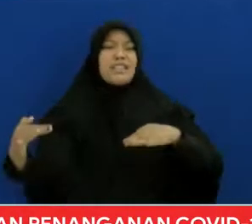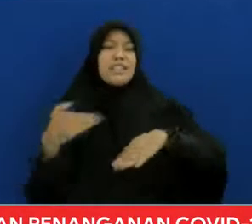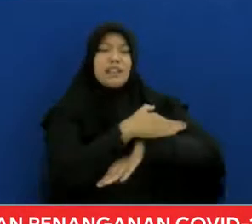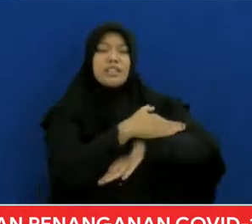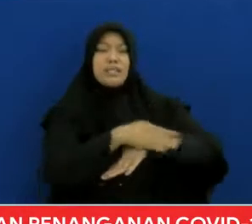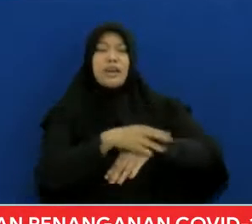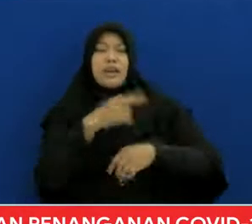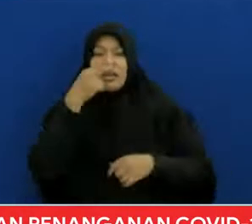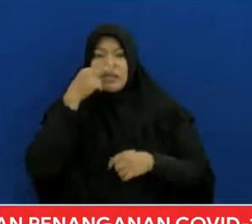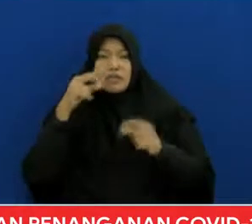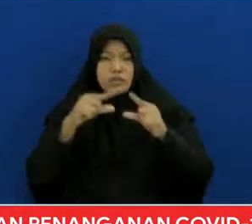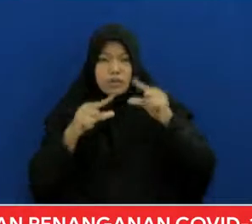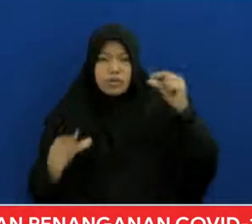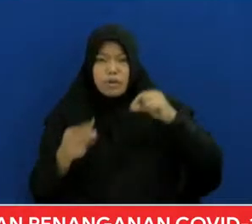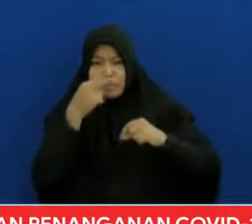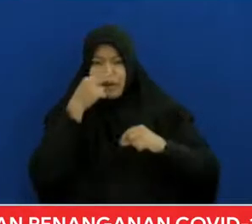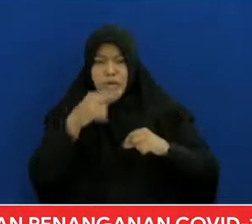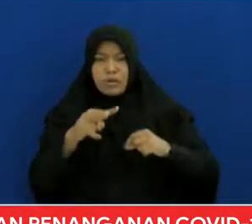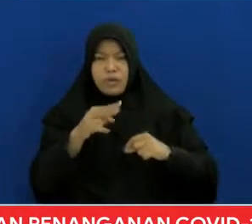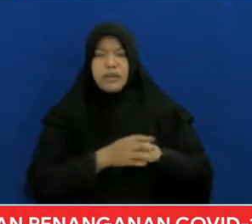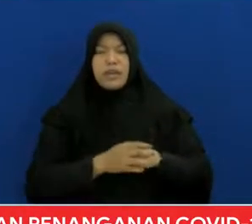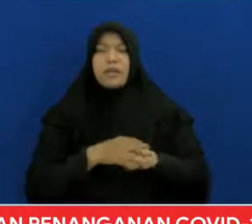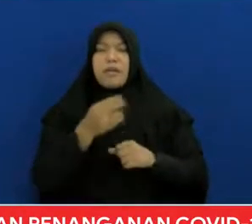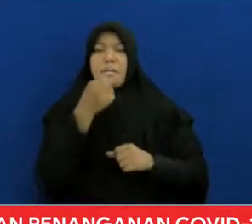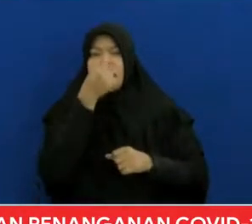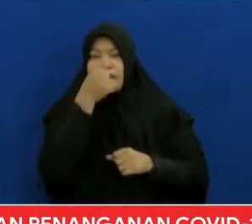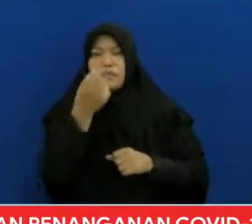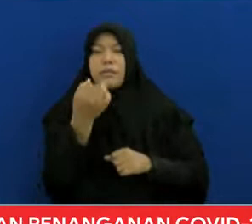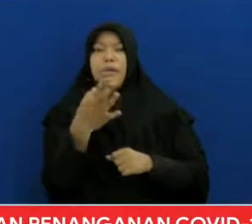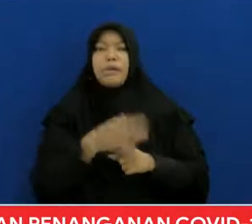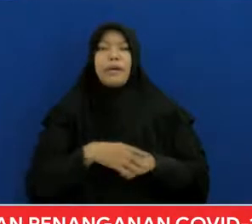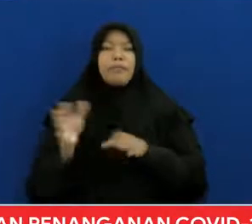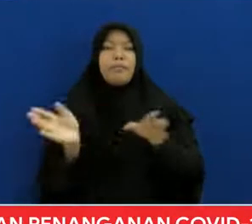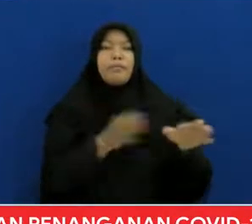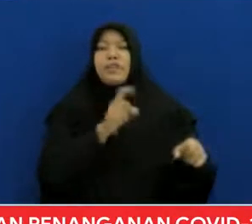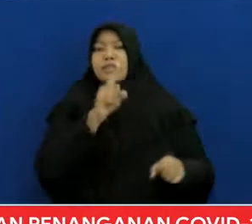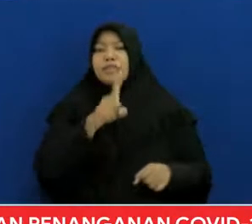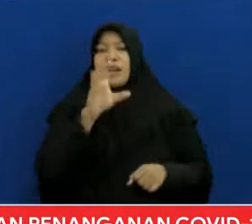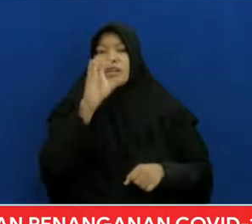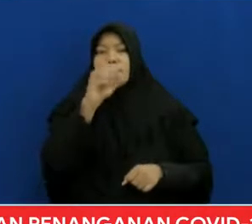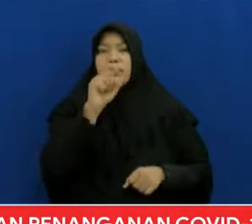Peduli COVID-19, Bank Sumut nomor rekening